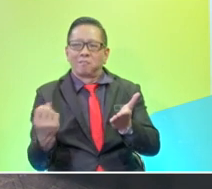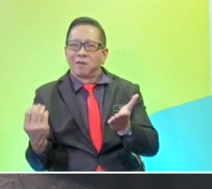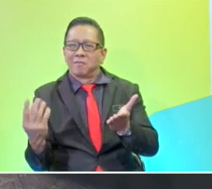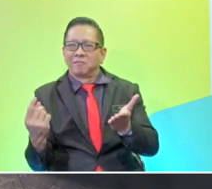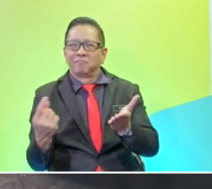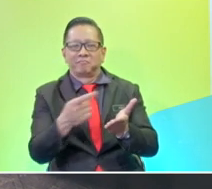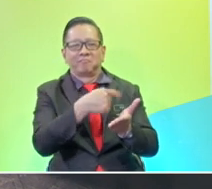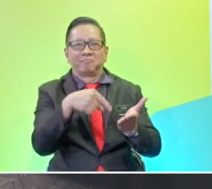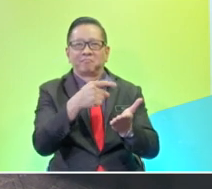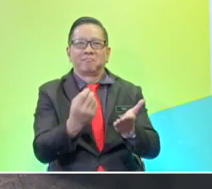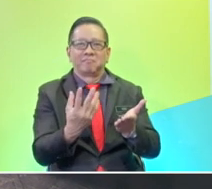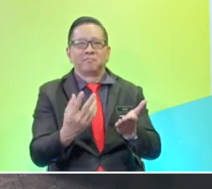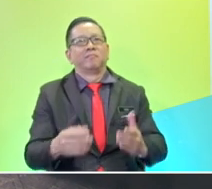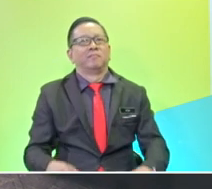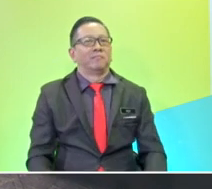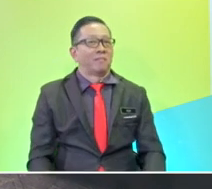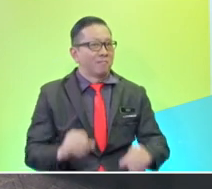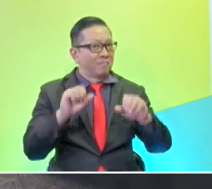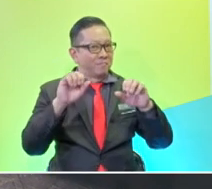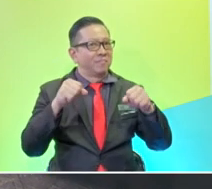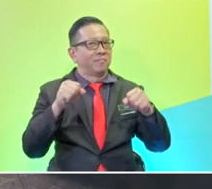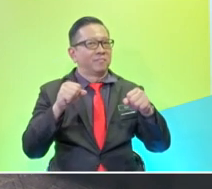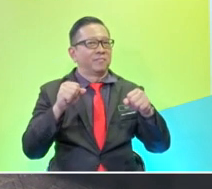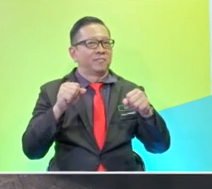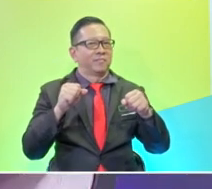bola tersebut Oke boleh boleh